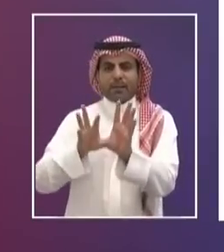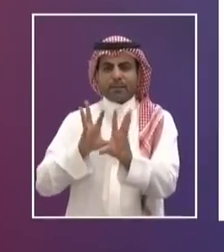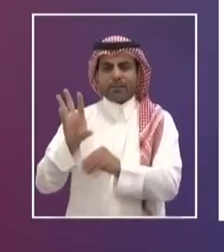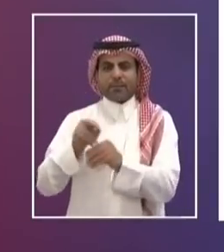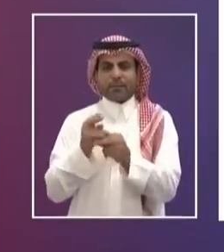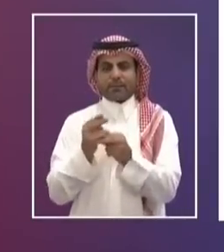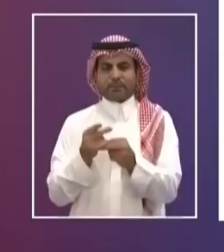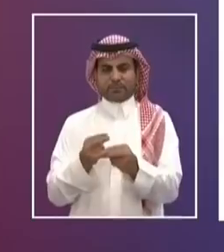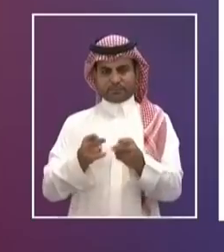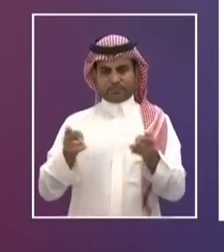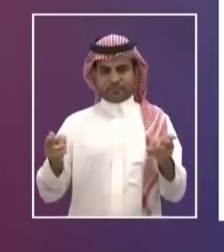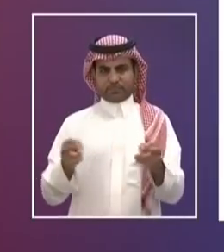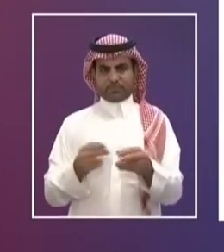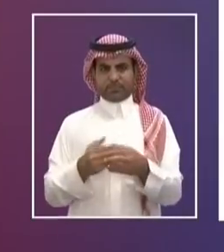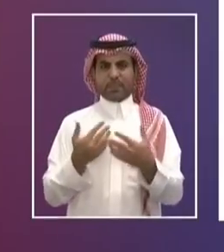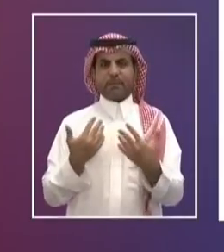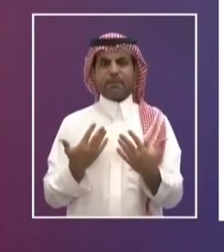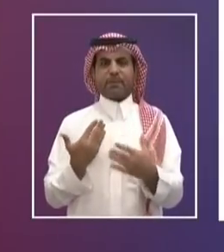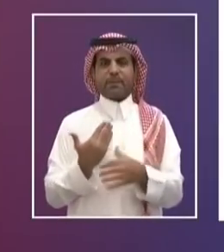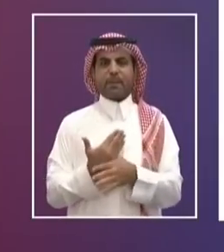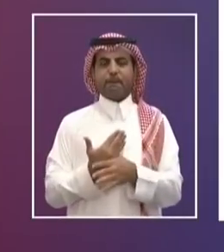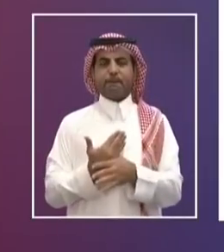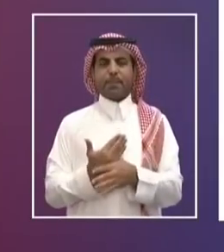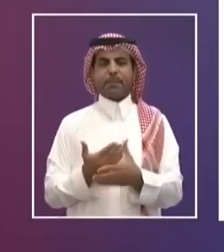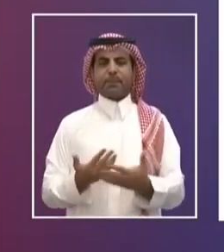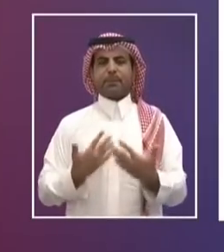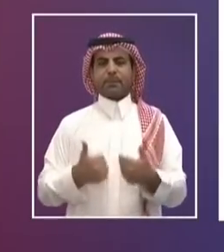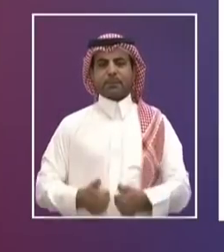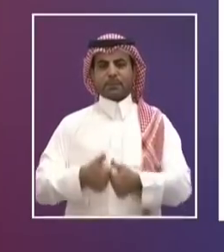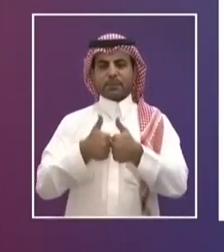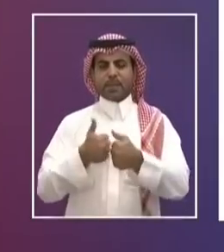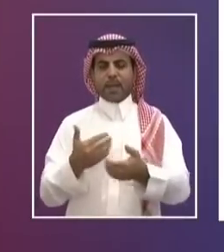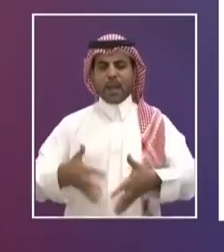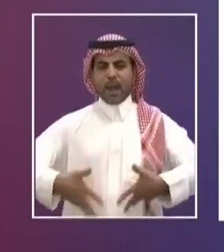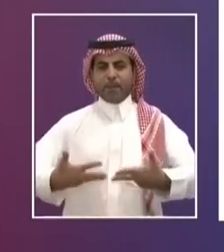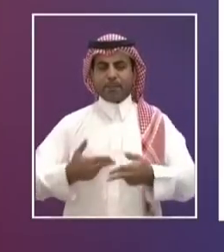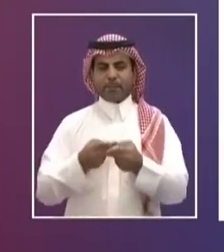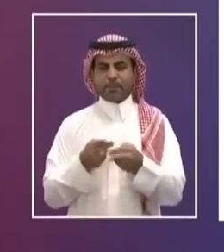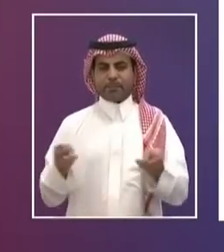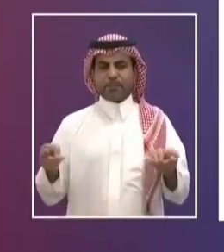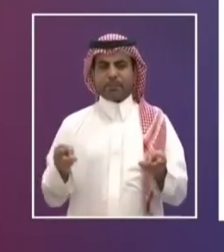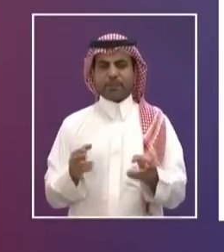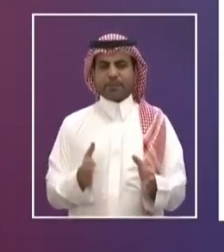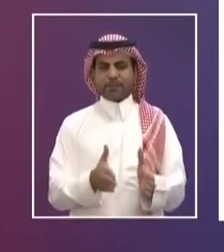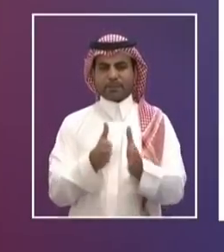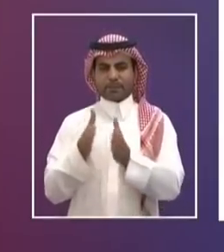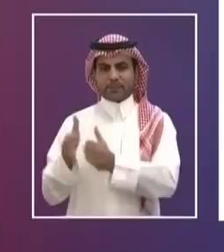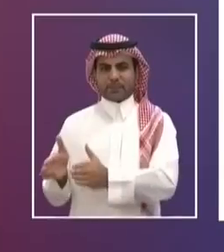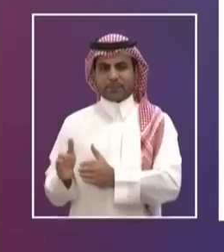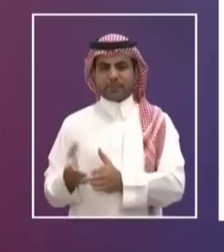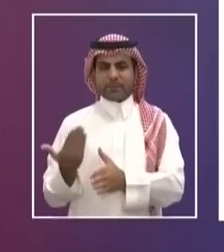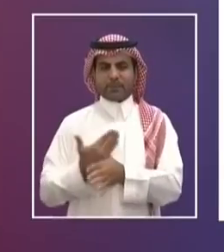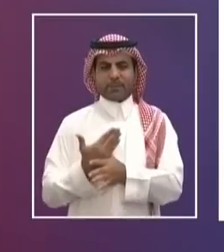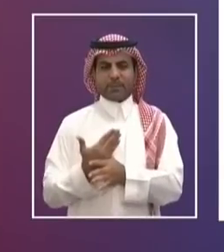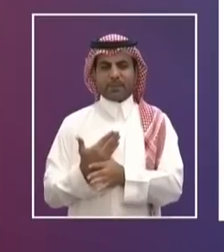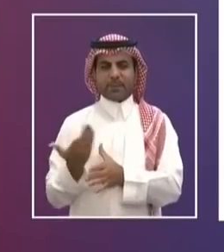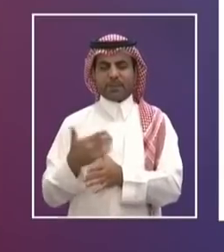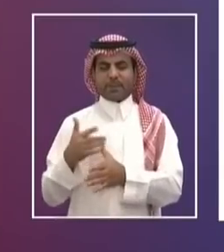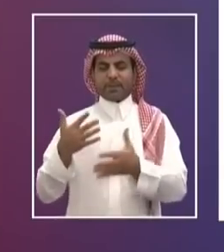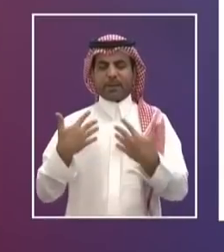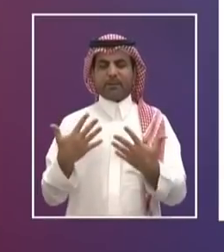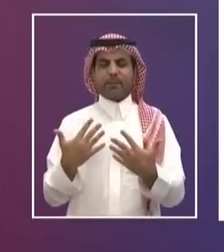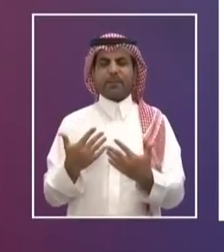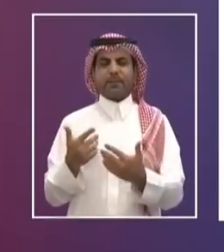حكايات، أو بشكل مبسط أثناء اللعب، بشكل محبب للطفل حتى يحس أن الأمر في